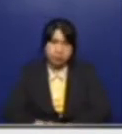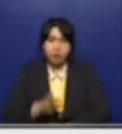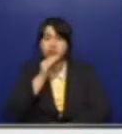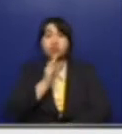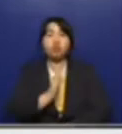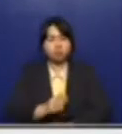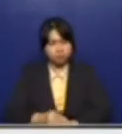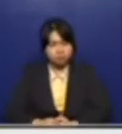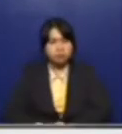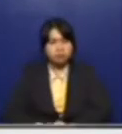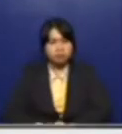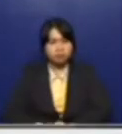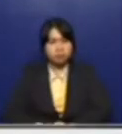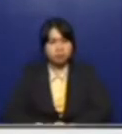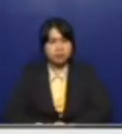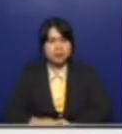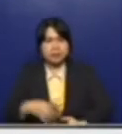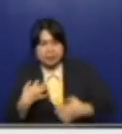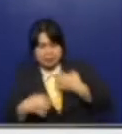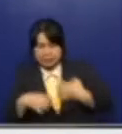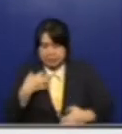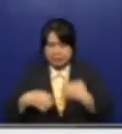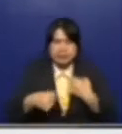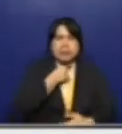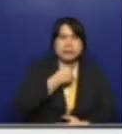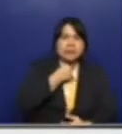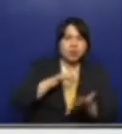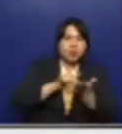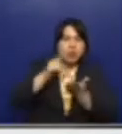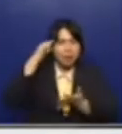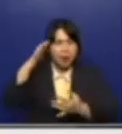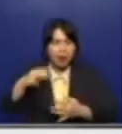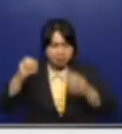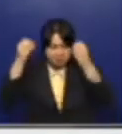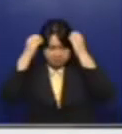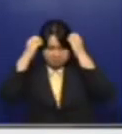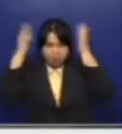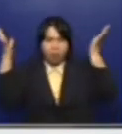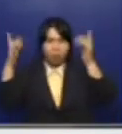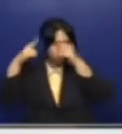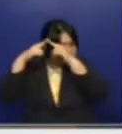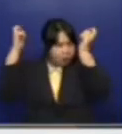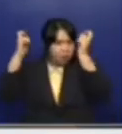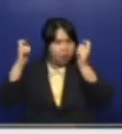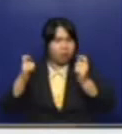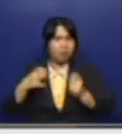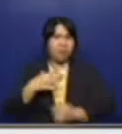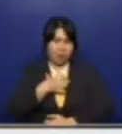งมามันจะลงแดงครับท่านประธานสติสัมปชัญญะมันหมดไปแล้ว